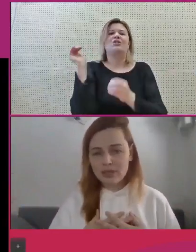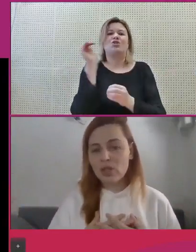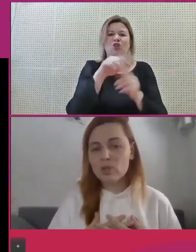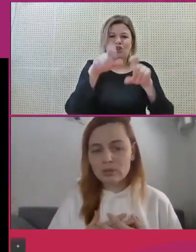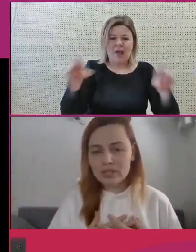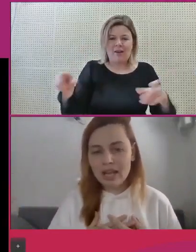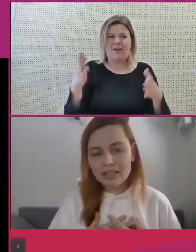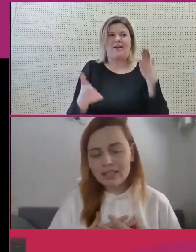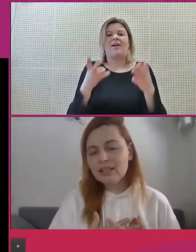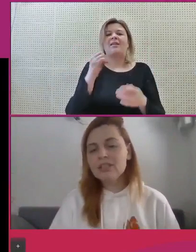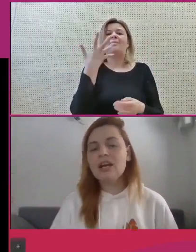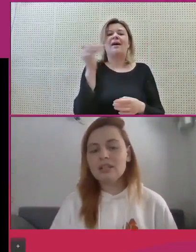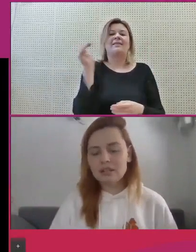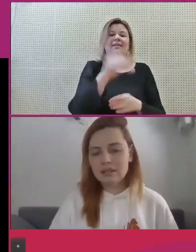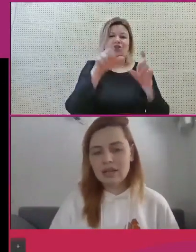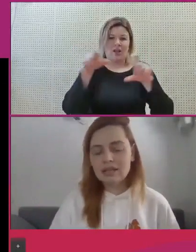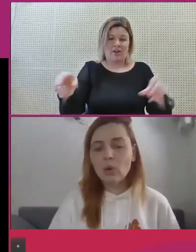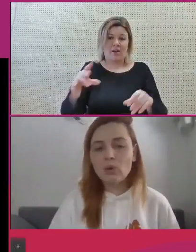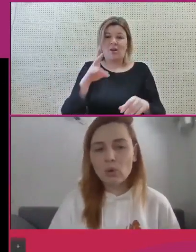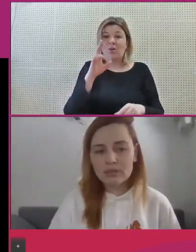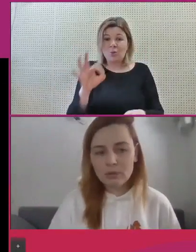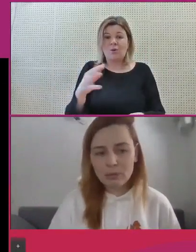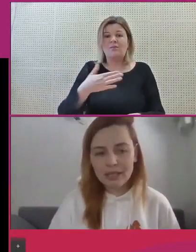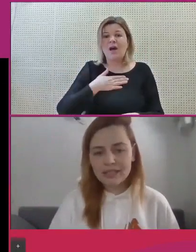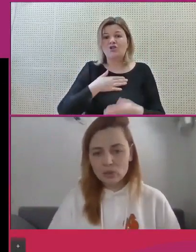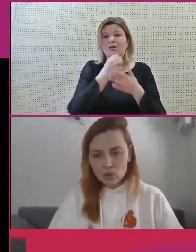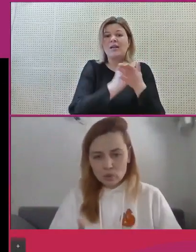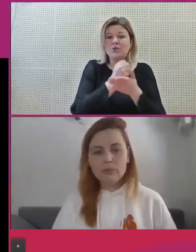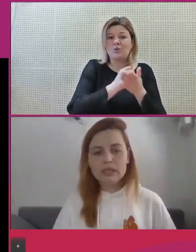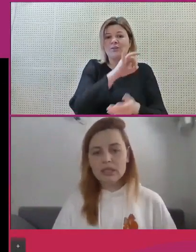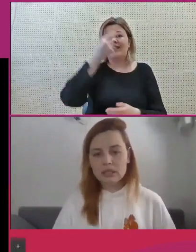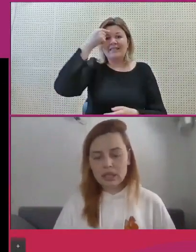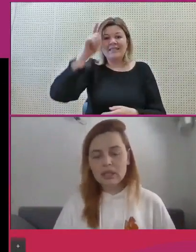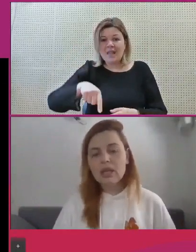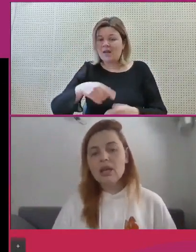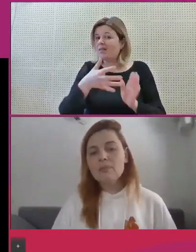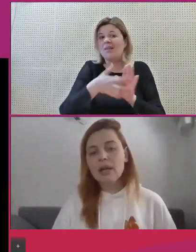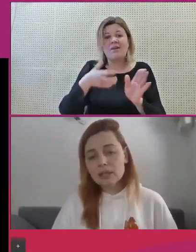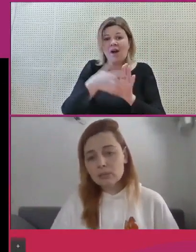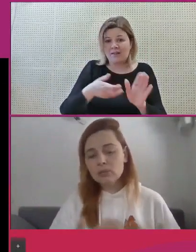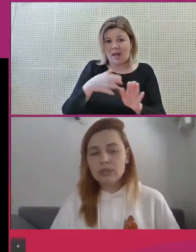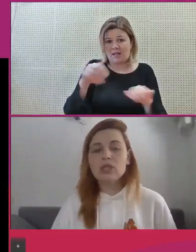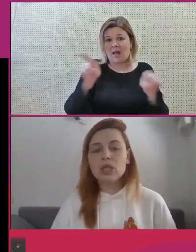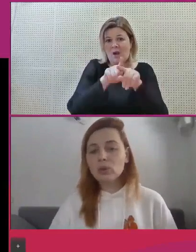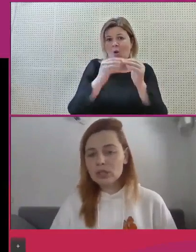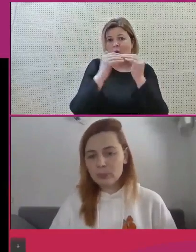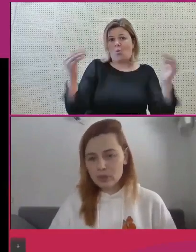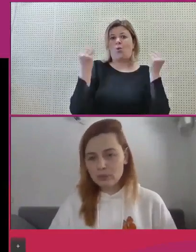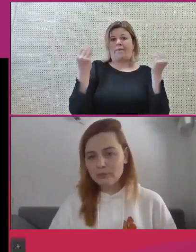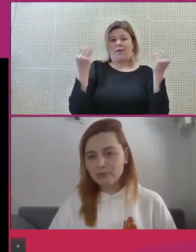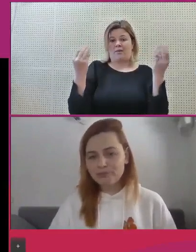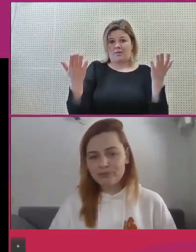наших собственных ресурсов, знаний не хватало на такого уровня мероприятия. Это нужно уметь делать, да? Поэтому я нашла